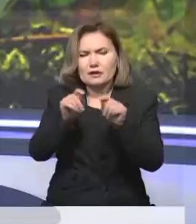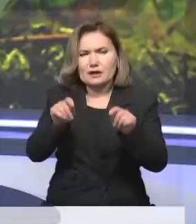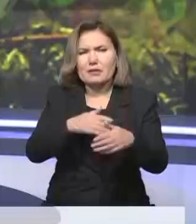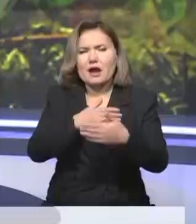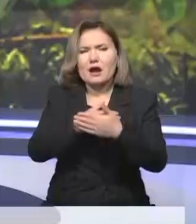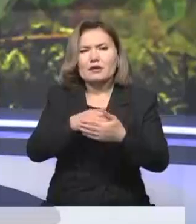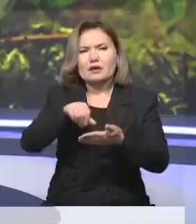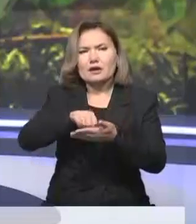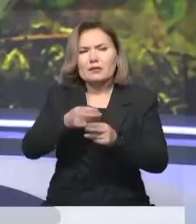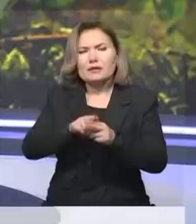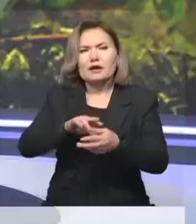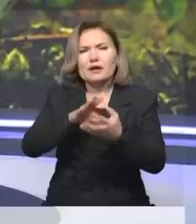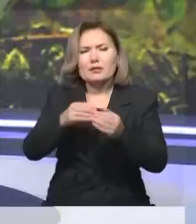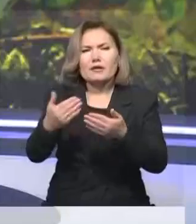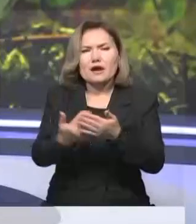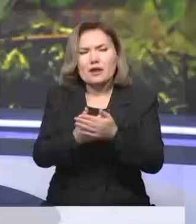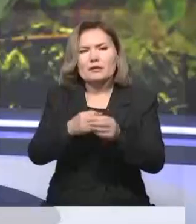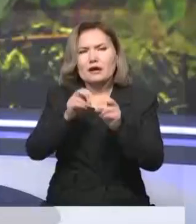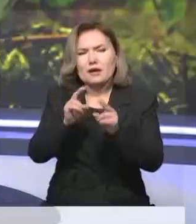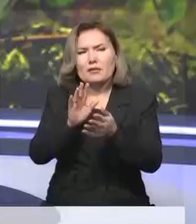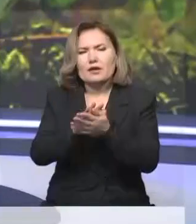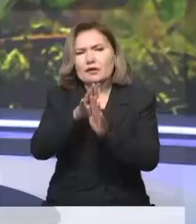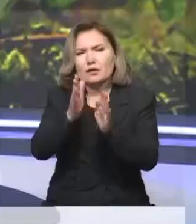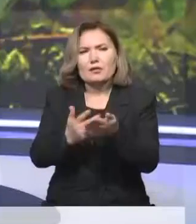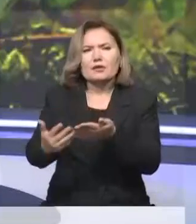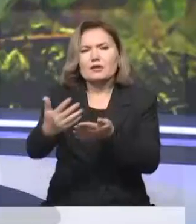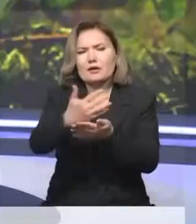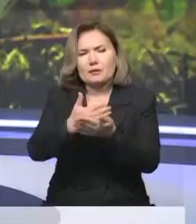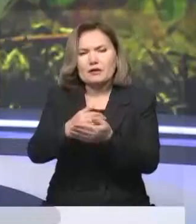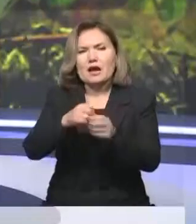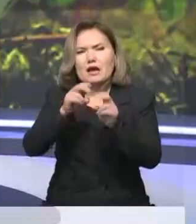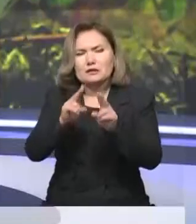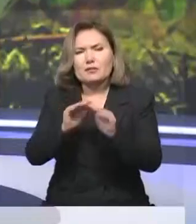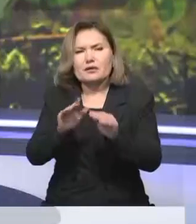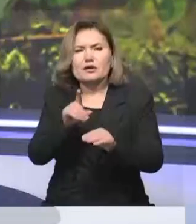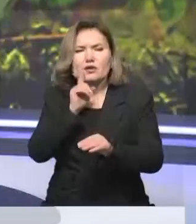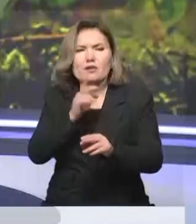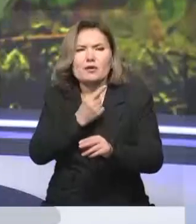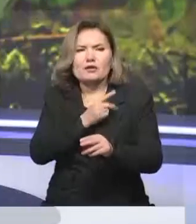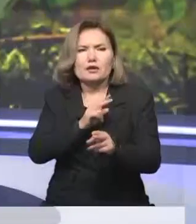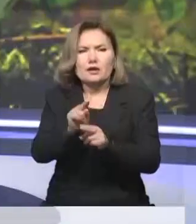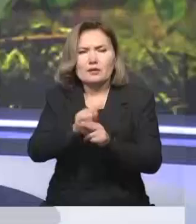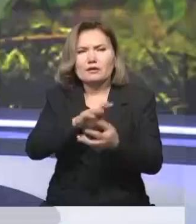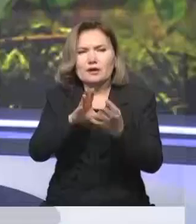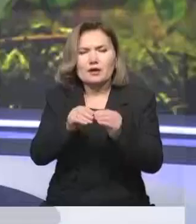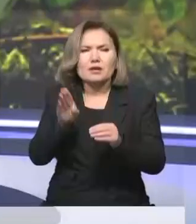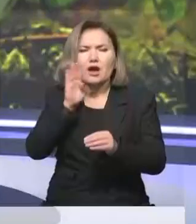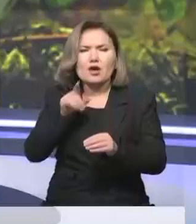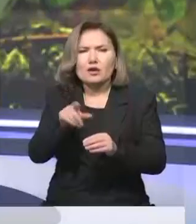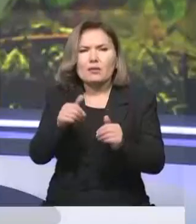белсене қатысты. Көпшілік қайта өңделетін қалдықты қажетке жаратуды үйрететін шеберлік сабағына қатысып жағажайда йога